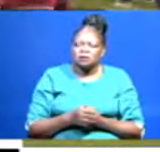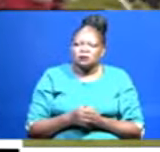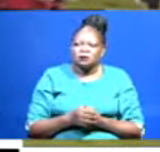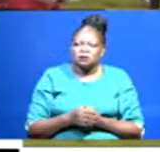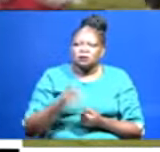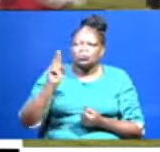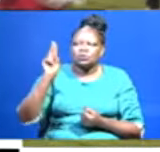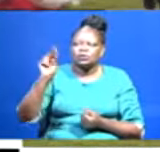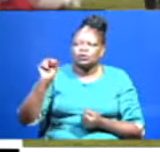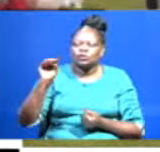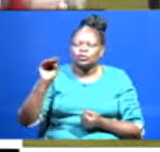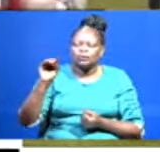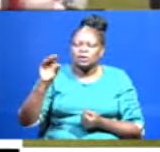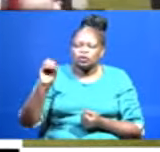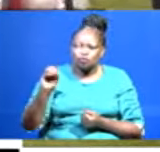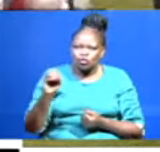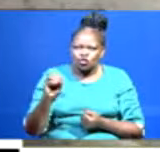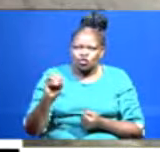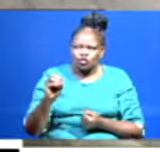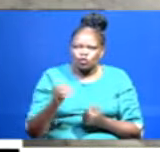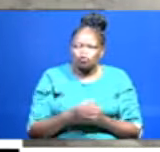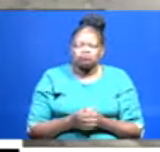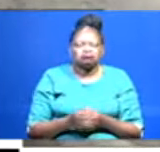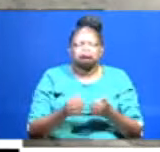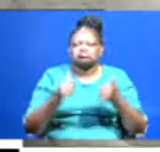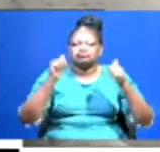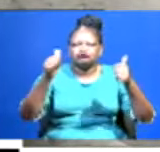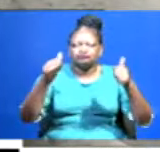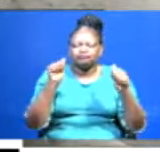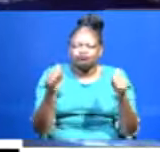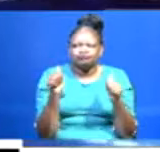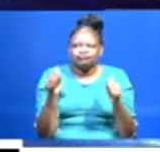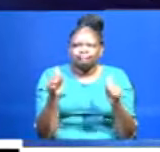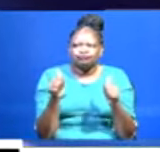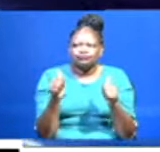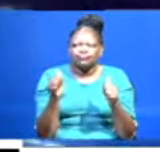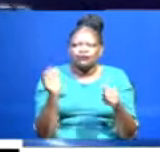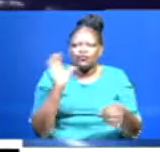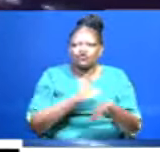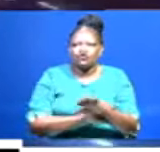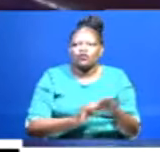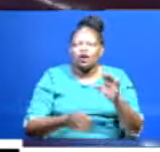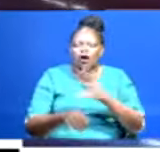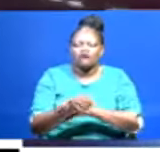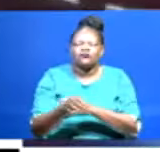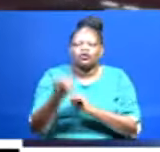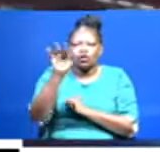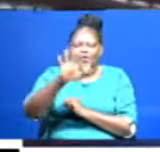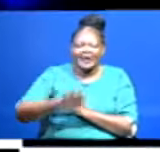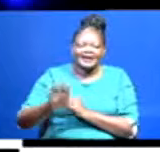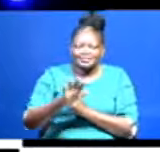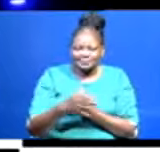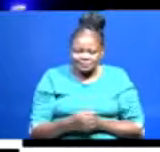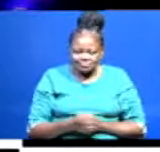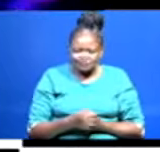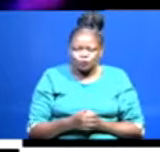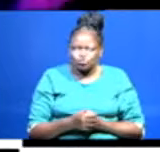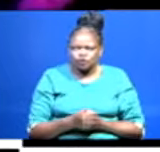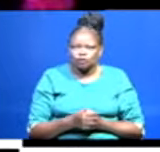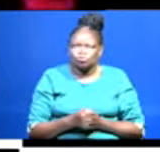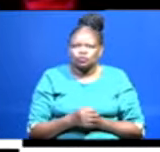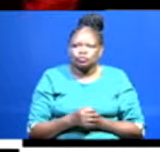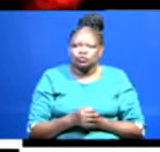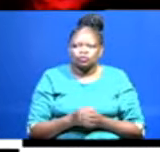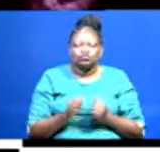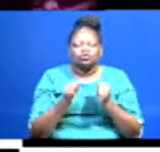na utamaduni, lina sifa tofauti za kijiolojia za kuchokaa, ikiwa ni pamoja na